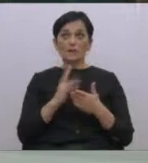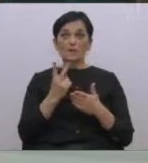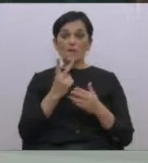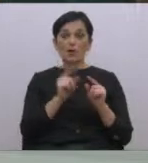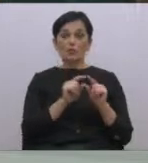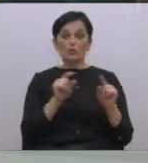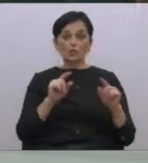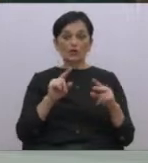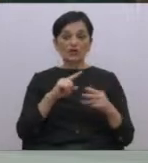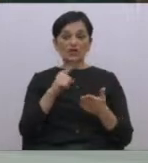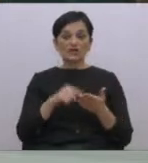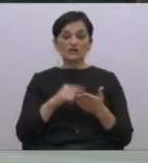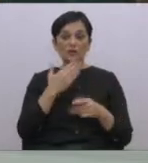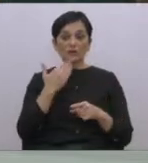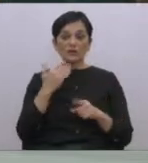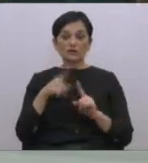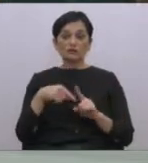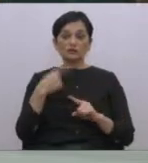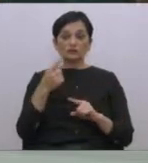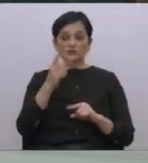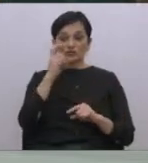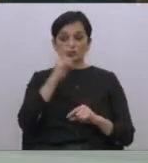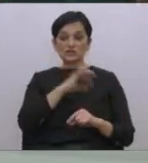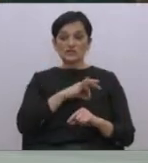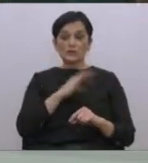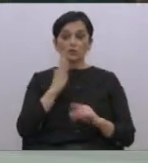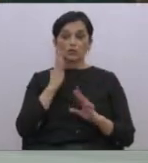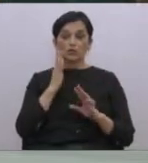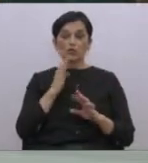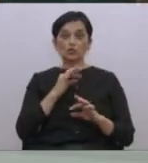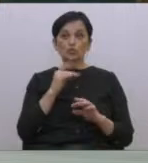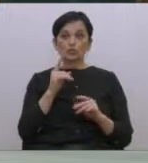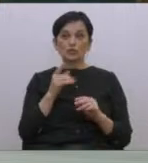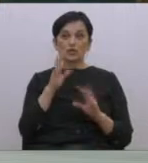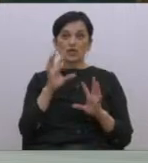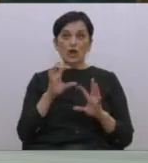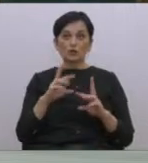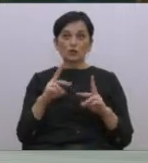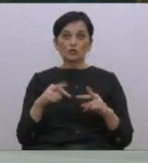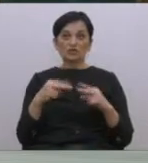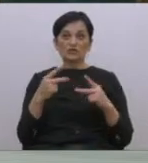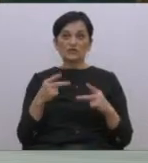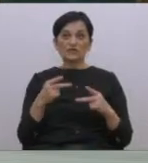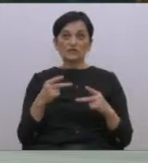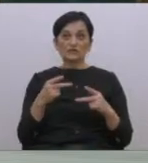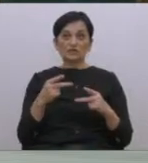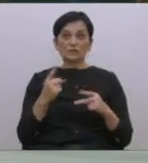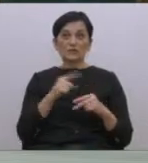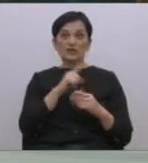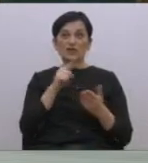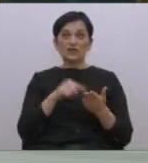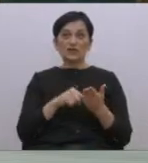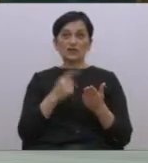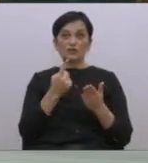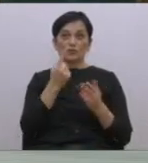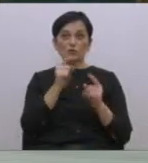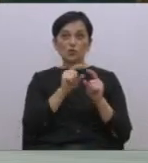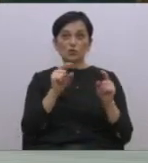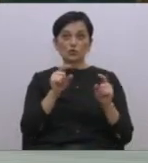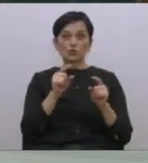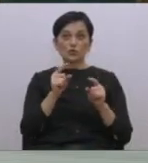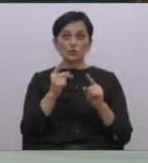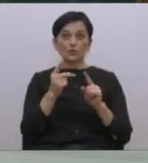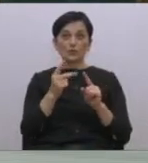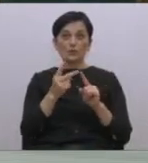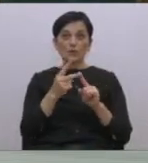muhtanat, araris kitkhvebi. Shemdegi sajo samt siuglupi shesakheb kanushtsvloba kitkhvebi pirul muhlis, pirul punctan,